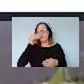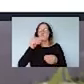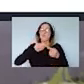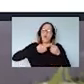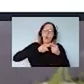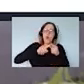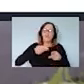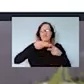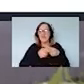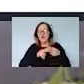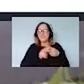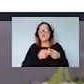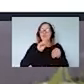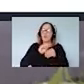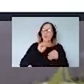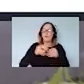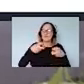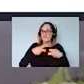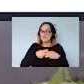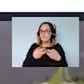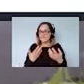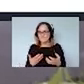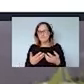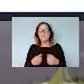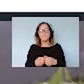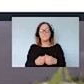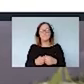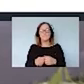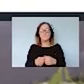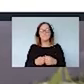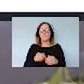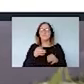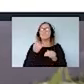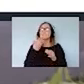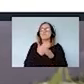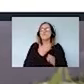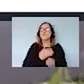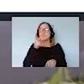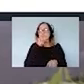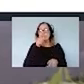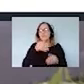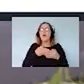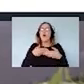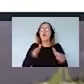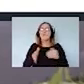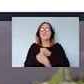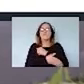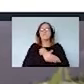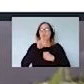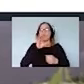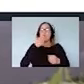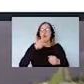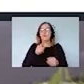i narzędzi do edukacji zdalnej. I tak jak wspominałem, że otwarte zasoby to jest też kod, czyli